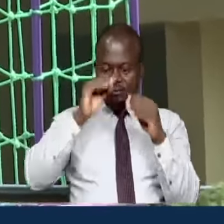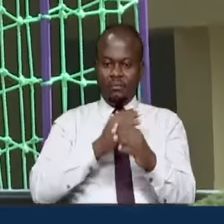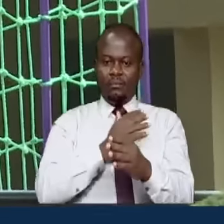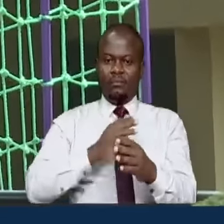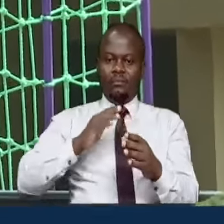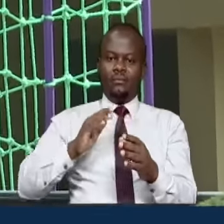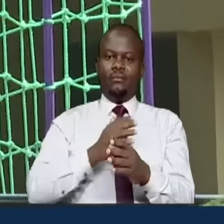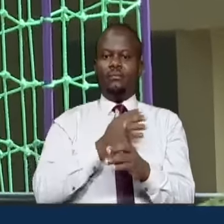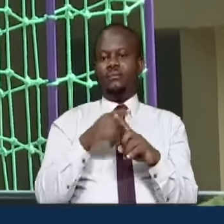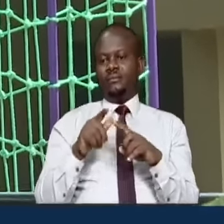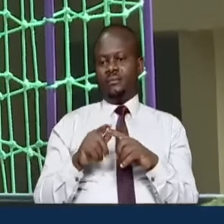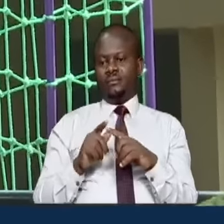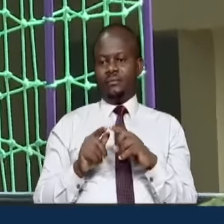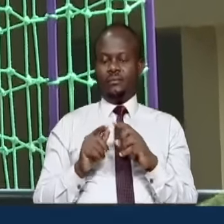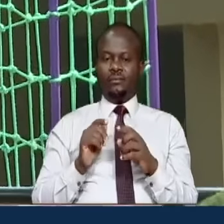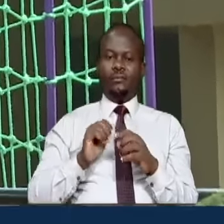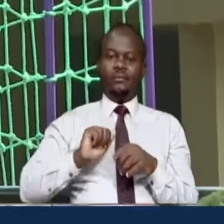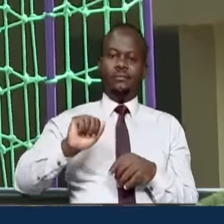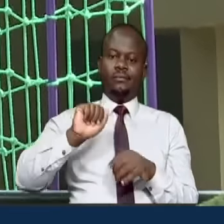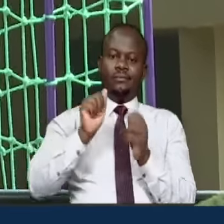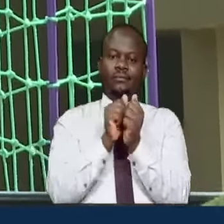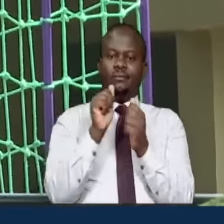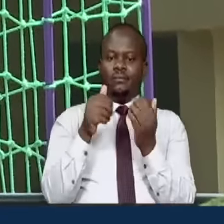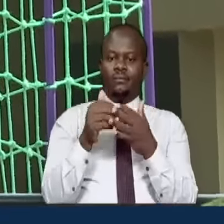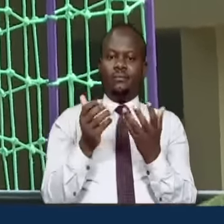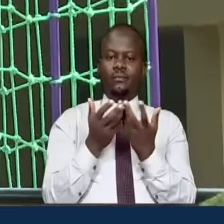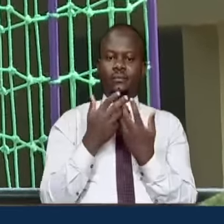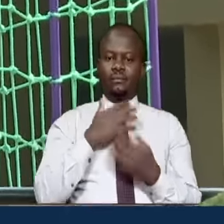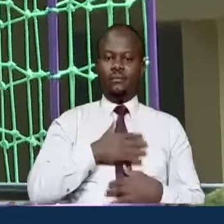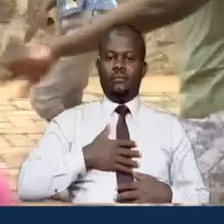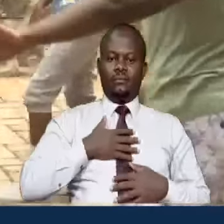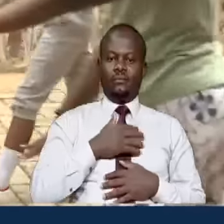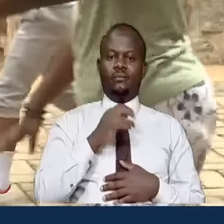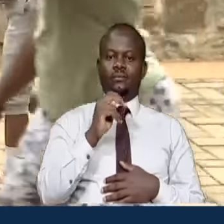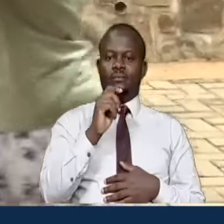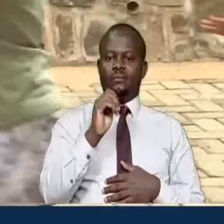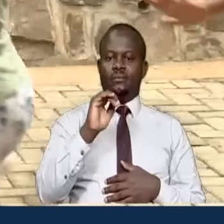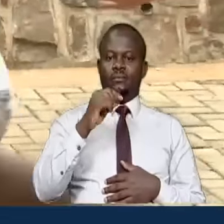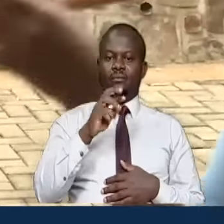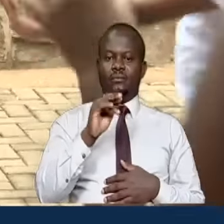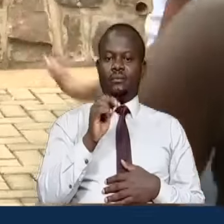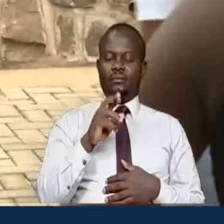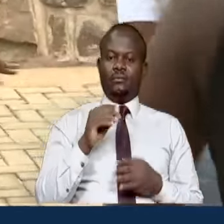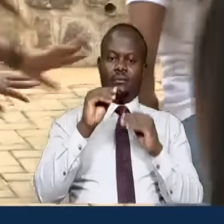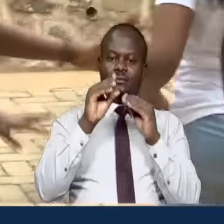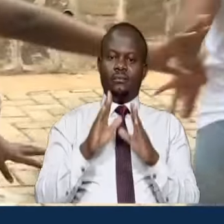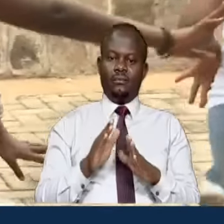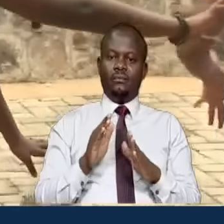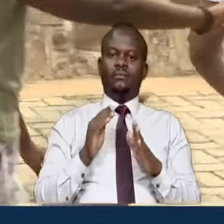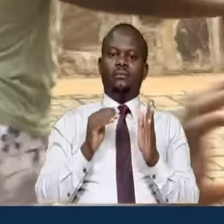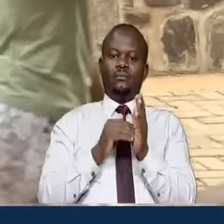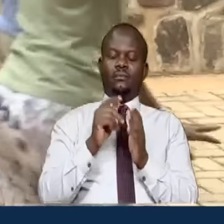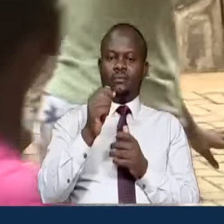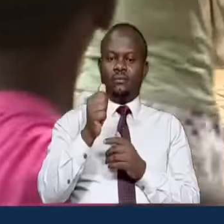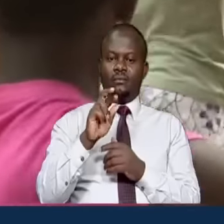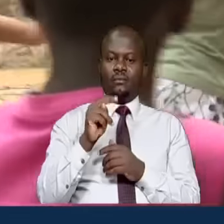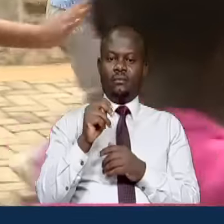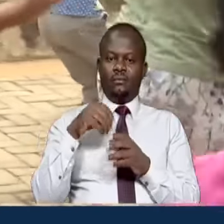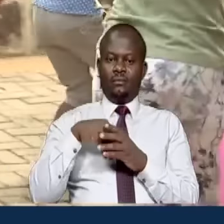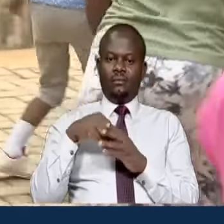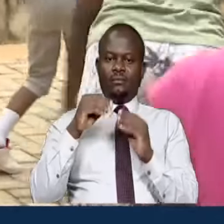muzika binyuranye, kubyina n'ibindi bijyanye n'imyidagaduro. Ntigurirwa Peter yatangije ishuri ryigisha muzika, naho Karine Karambizi afite